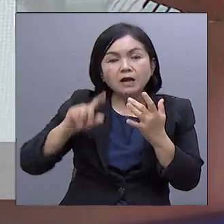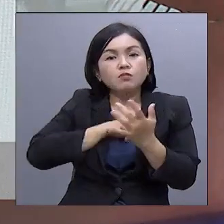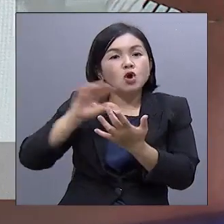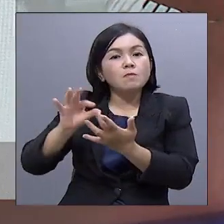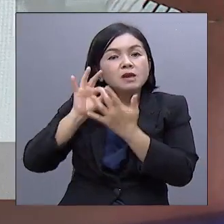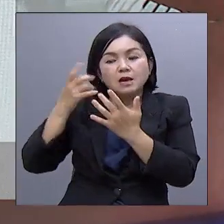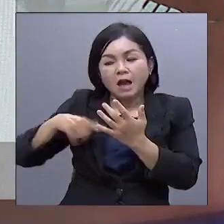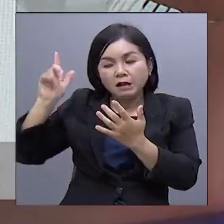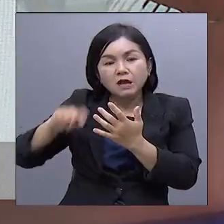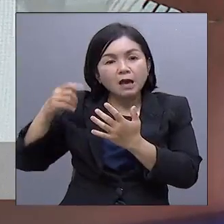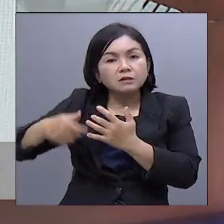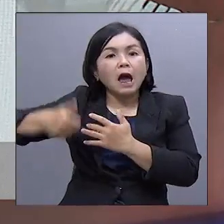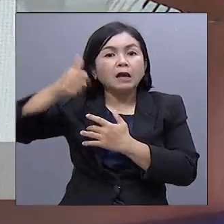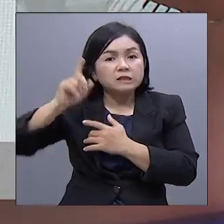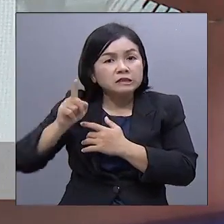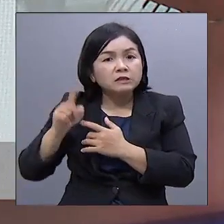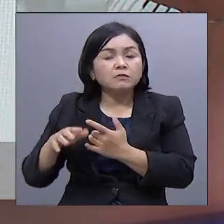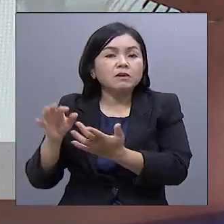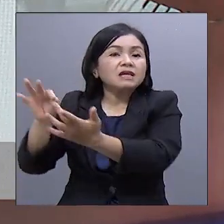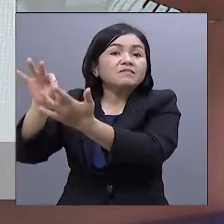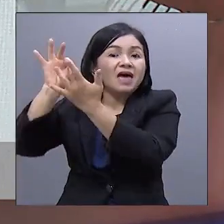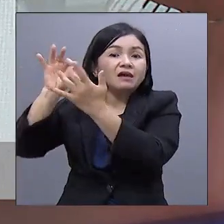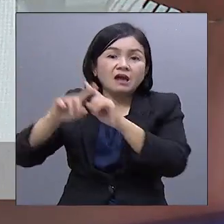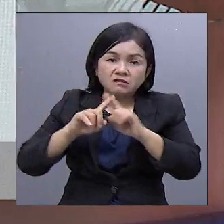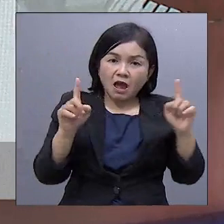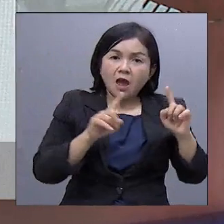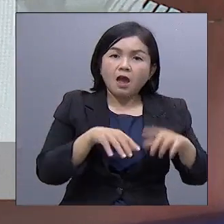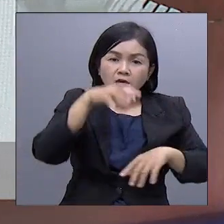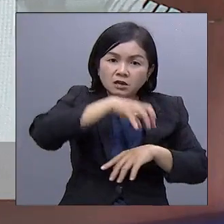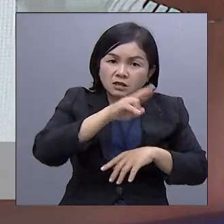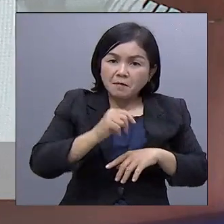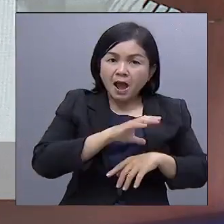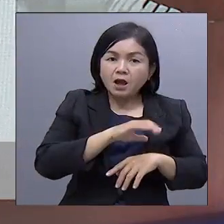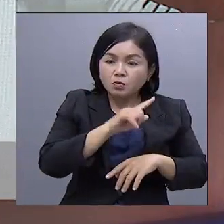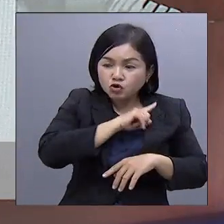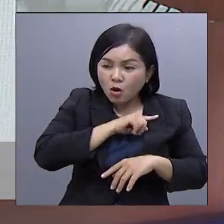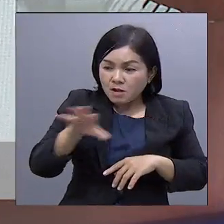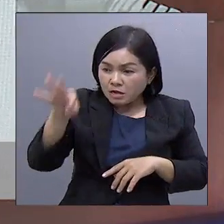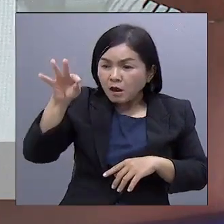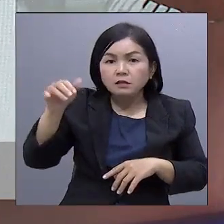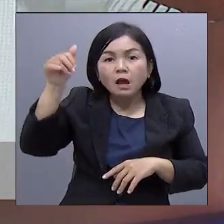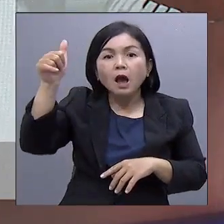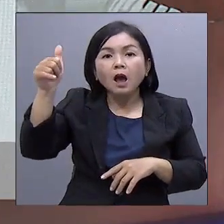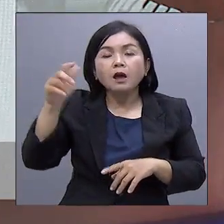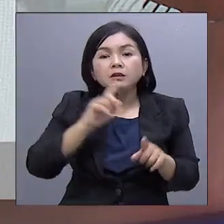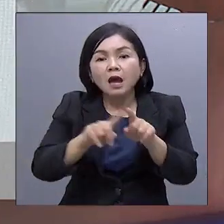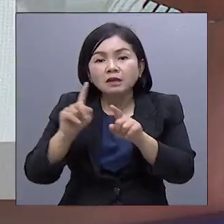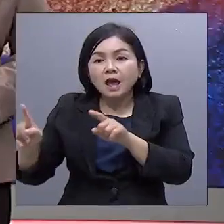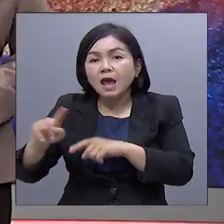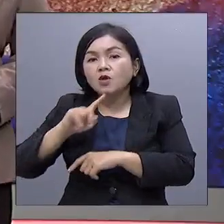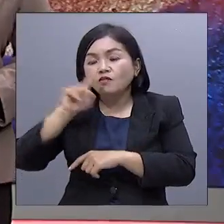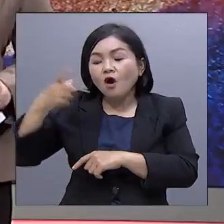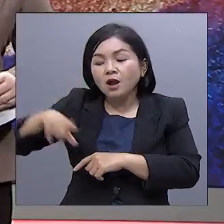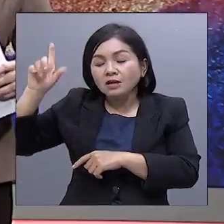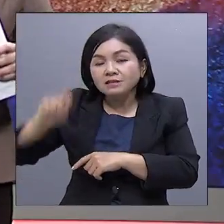สุดซึ่งจากเดิมมาจากการแต่งตั้งรวมถึงให้อำนาจรัฐสภานั้นสามารถล้มล้างคำตัดสินของศาลสูง